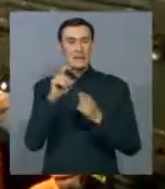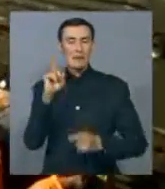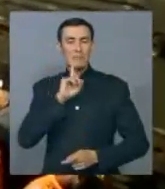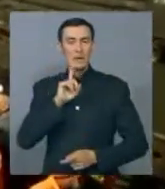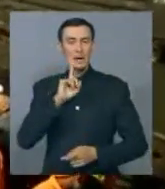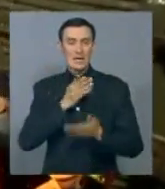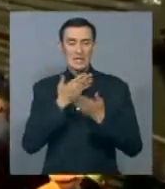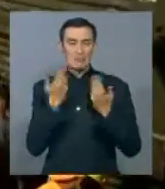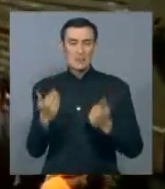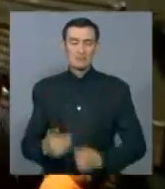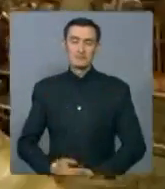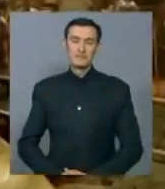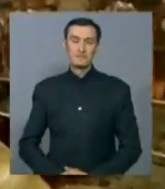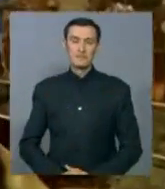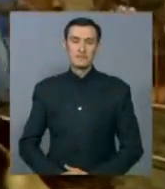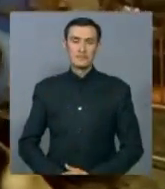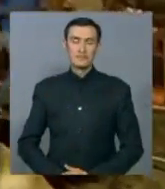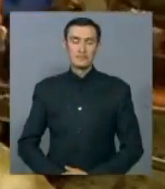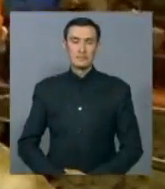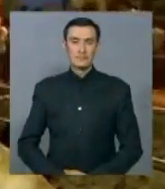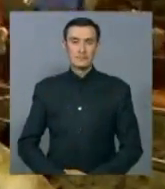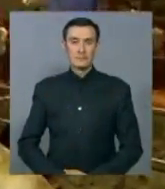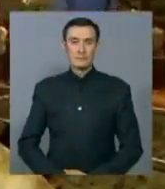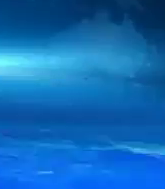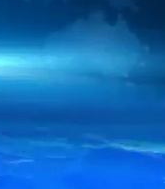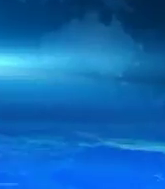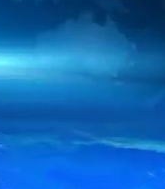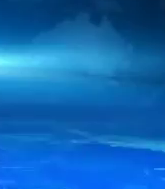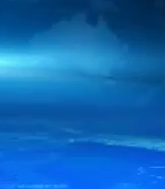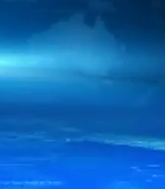поводу пока не поступало.